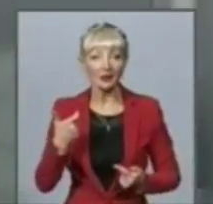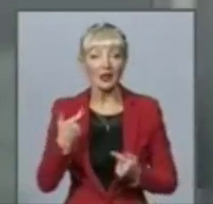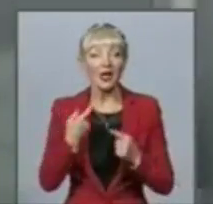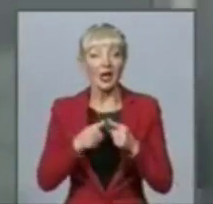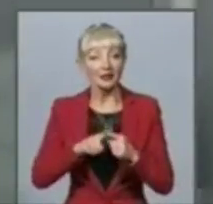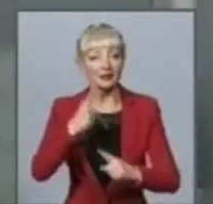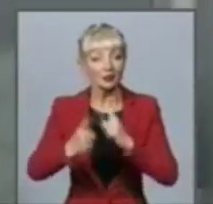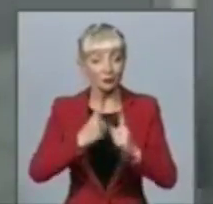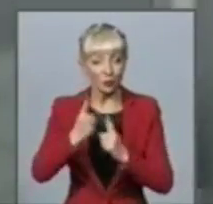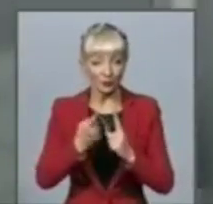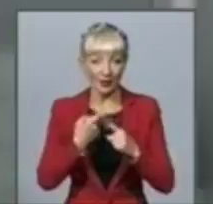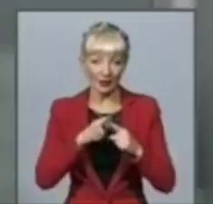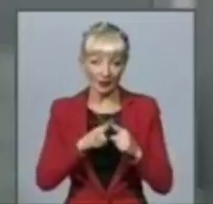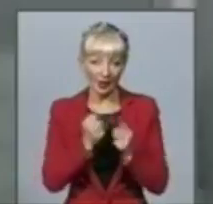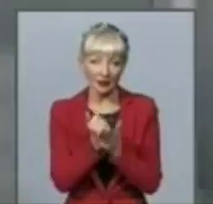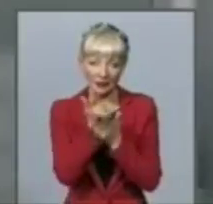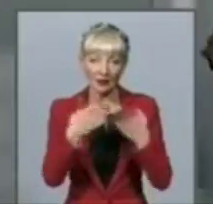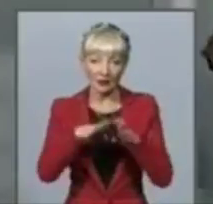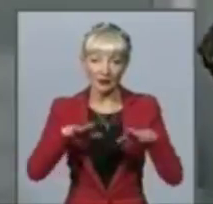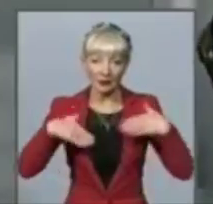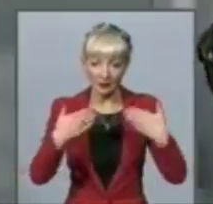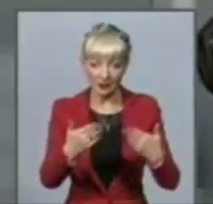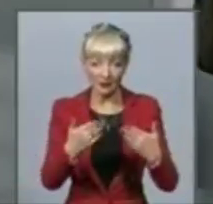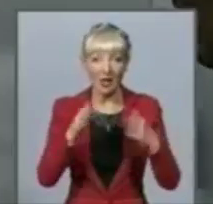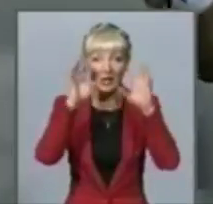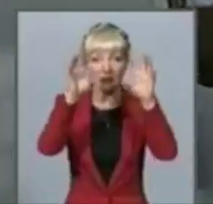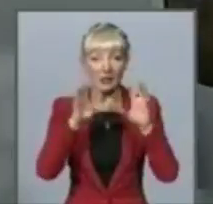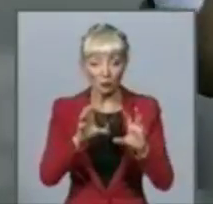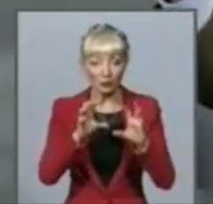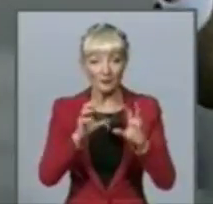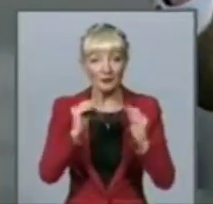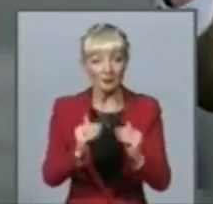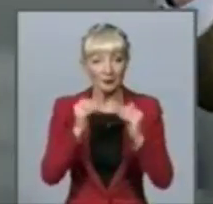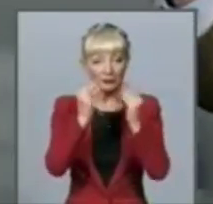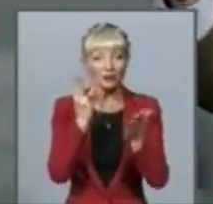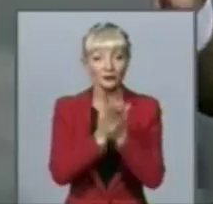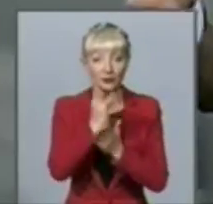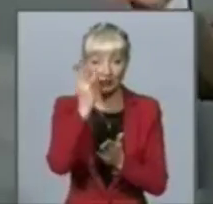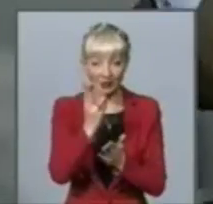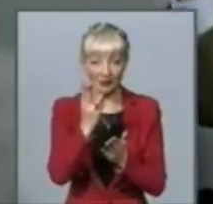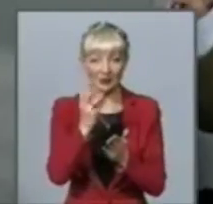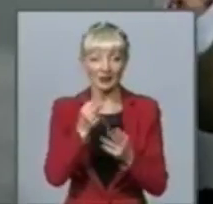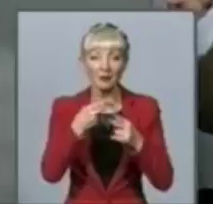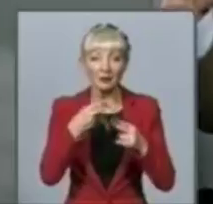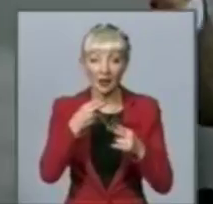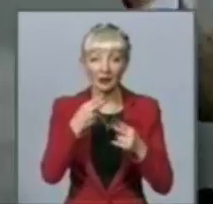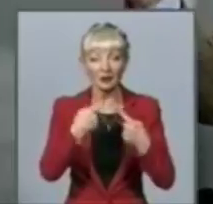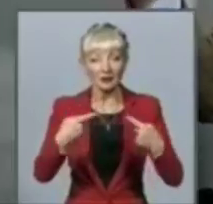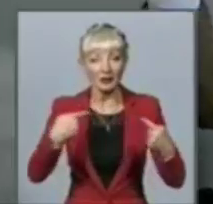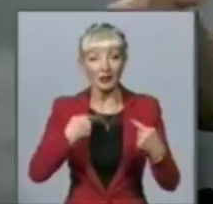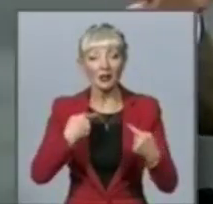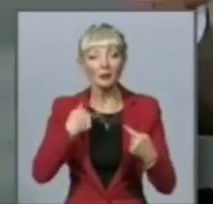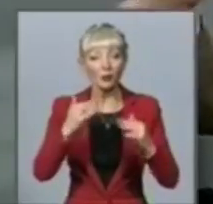Це низка таких стратегічних ініціатив. Металургійний закон – це підвищення втричі вивізного мита на металобрух. Завдяки цьому закону ми